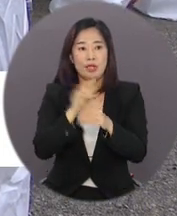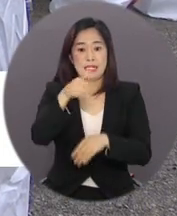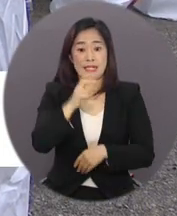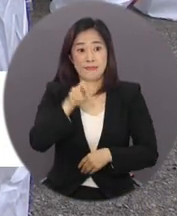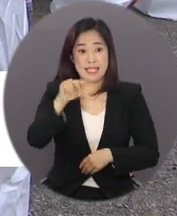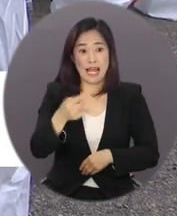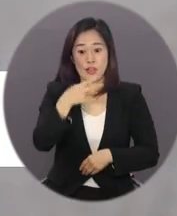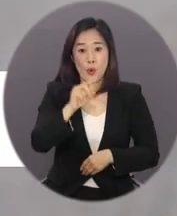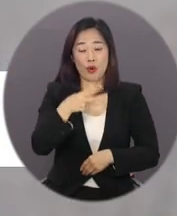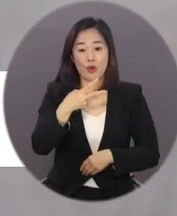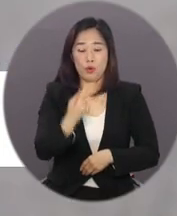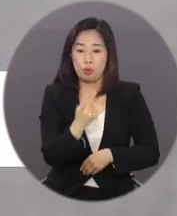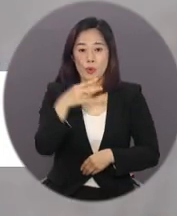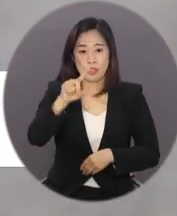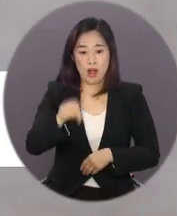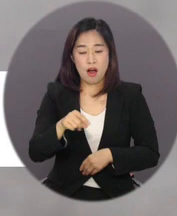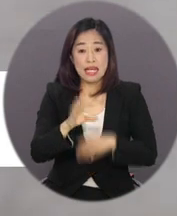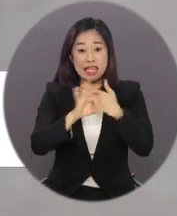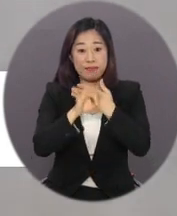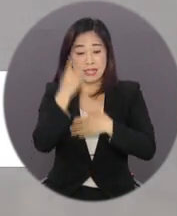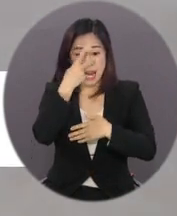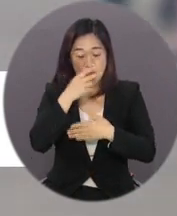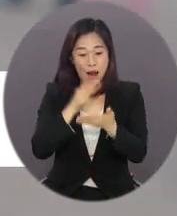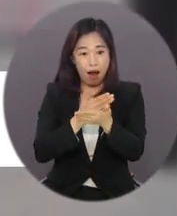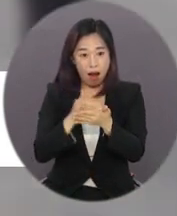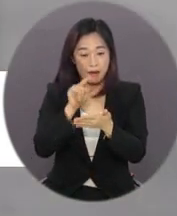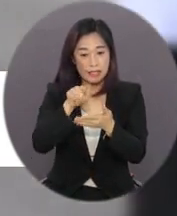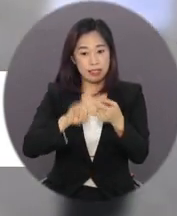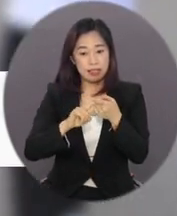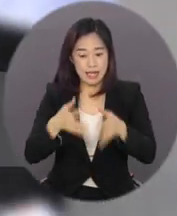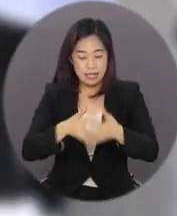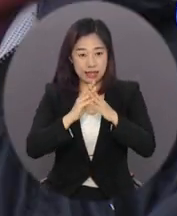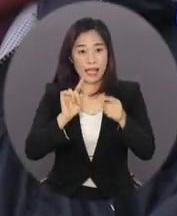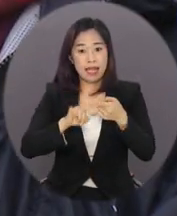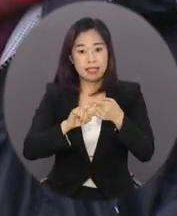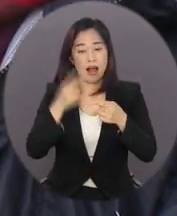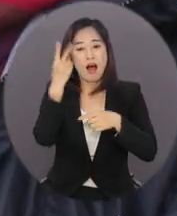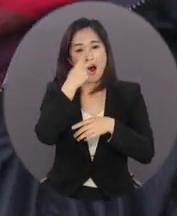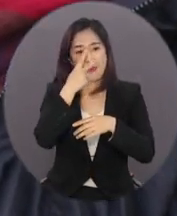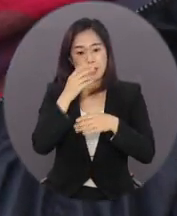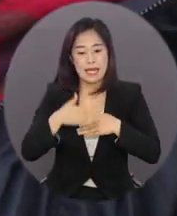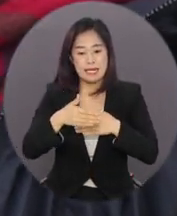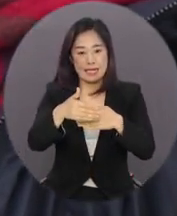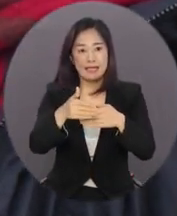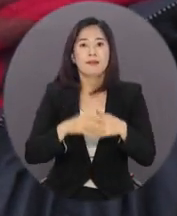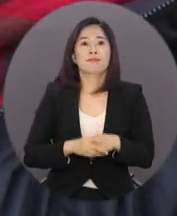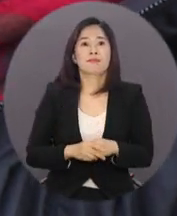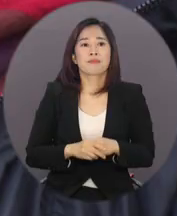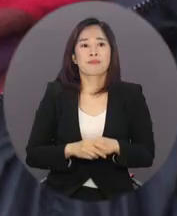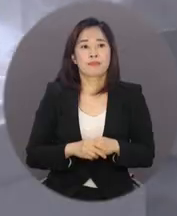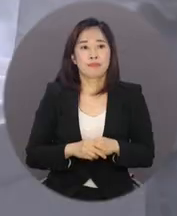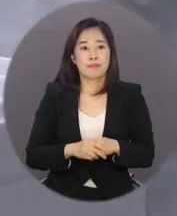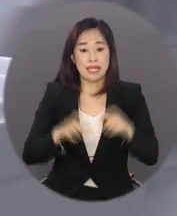도덕면에 임시선별검사소를 설치해 코로나19 면민 전수검사에 착수했습니다. 군은 코로나19 지역